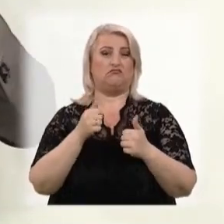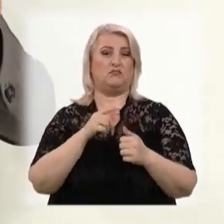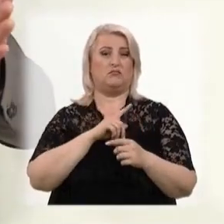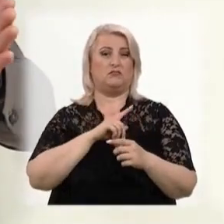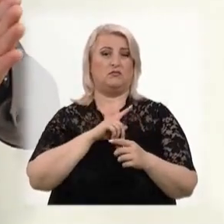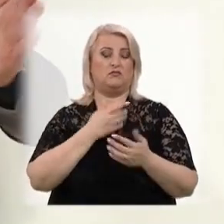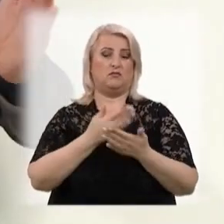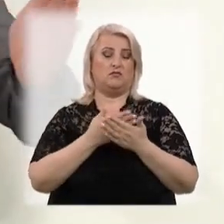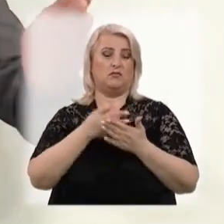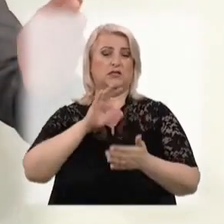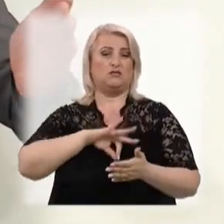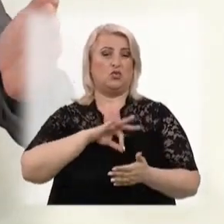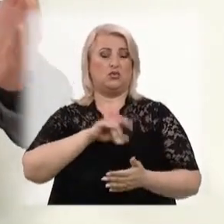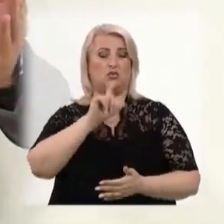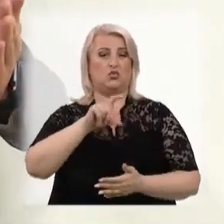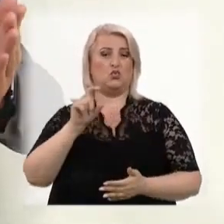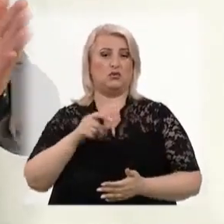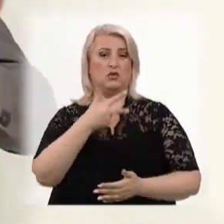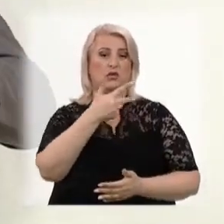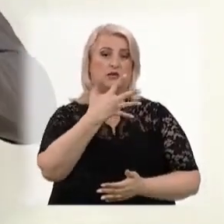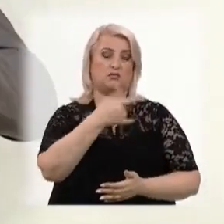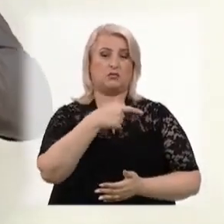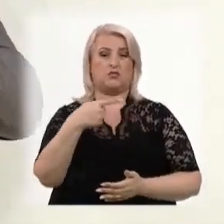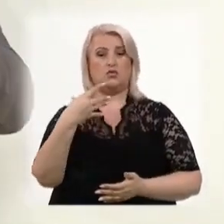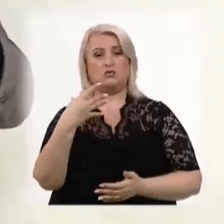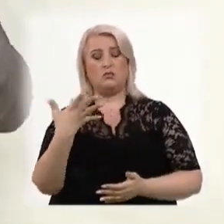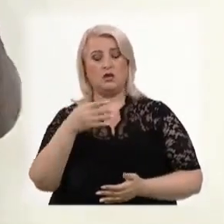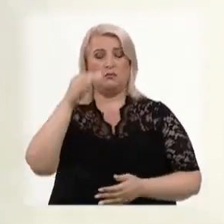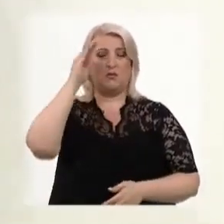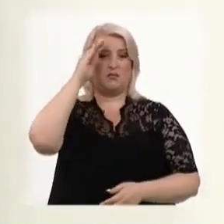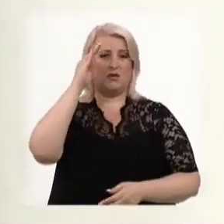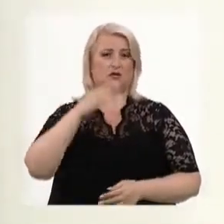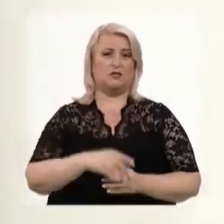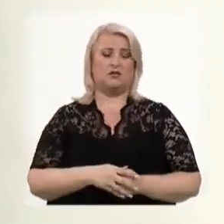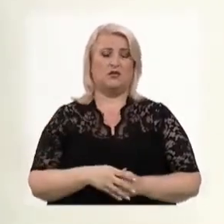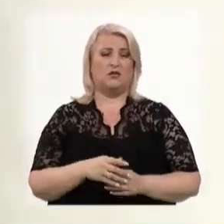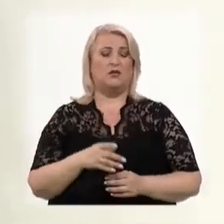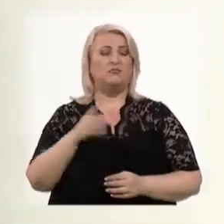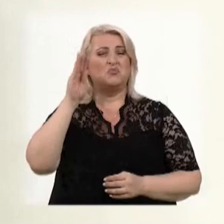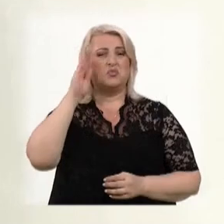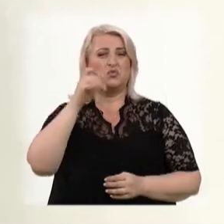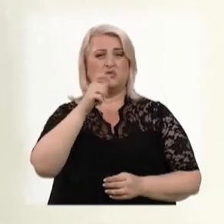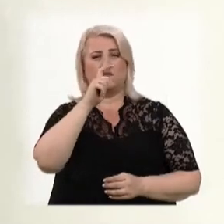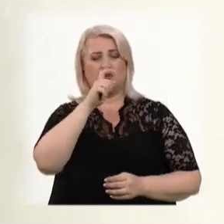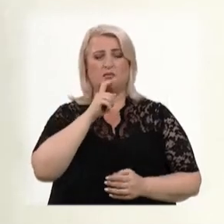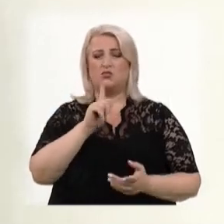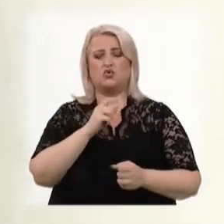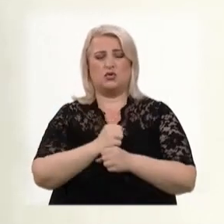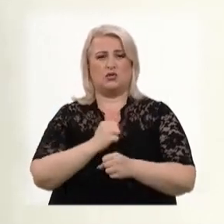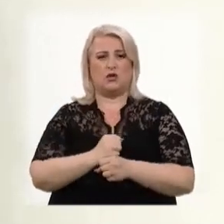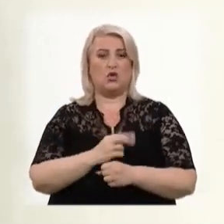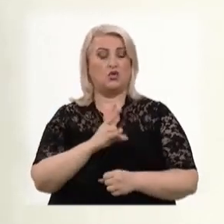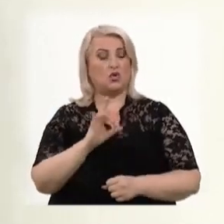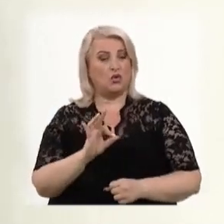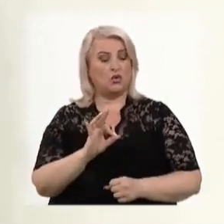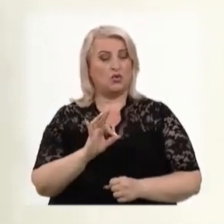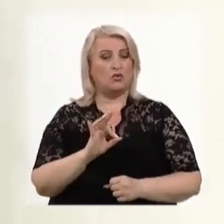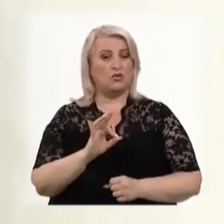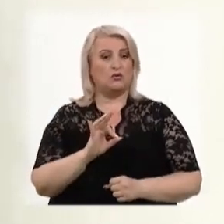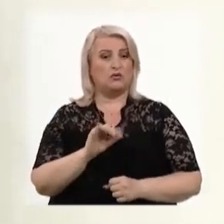în vârstă 35 kg și 5 bărbați lui A nu știu chef îți facă dar